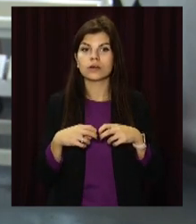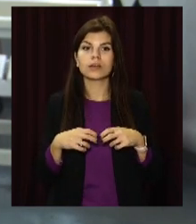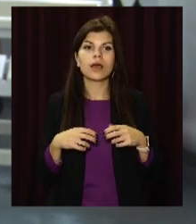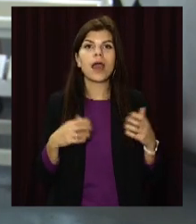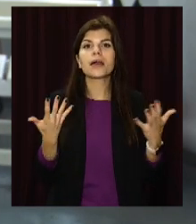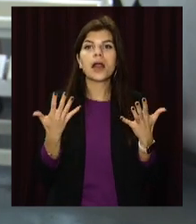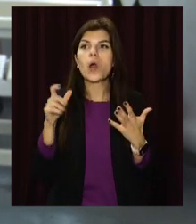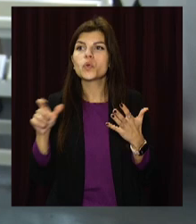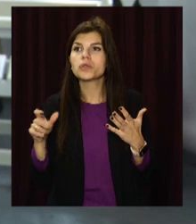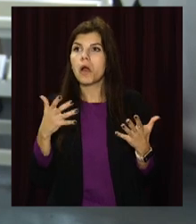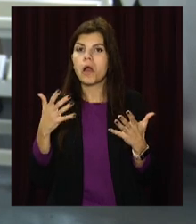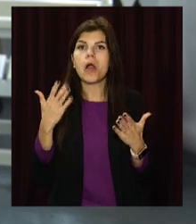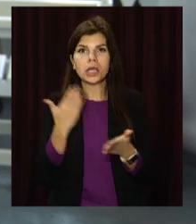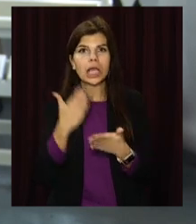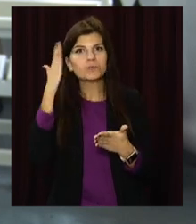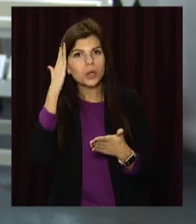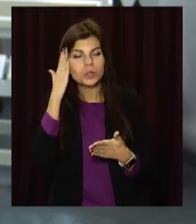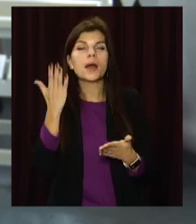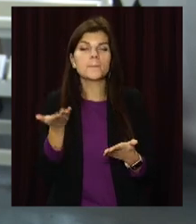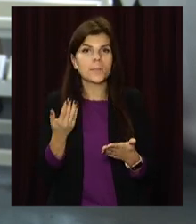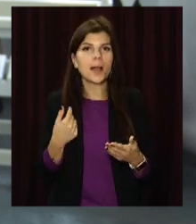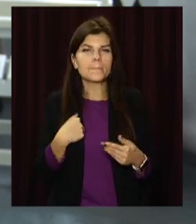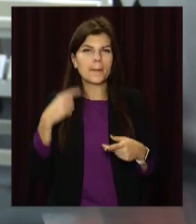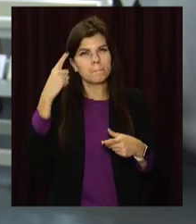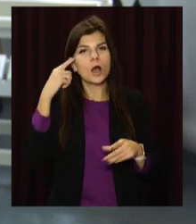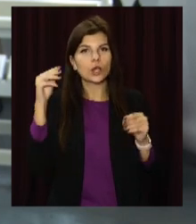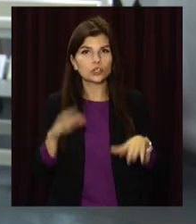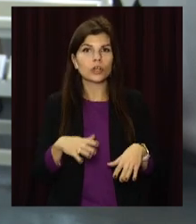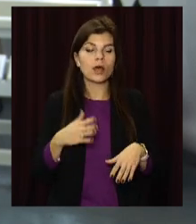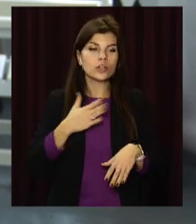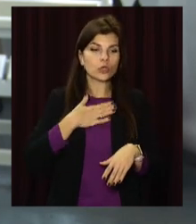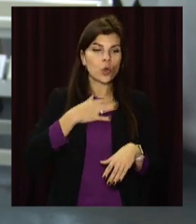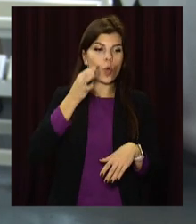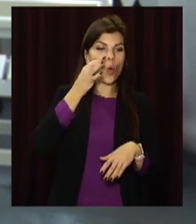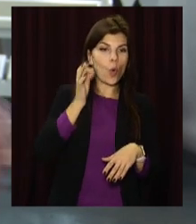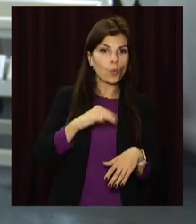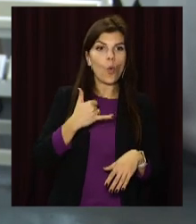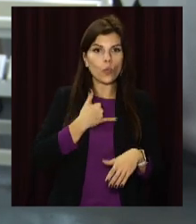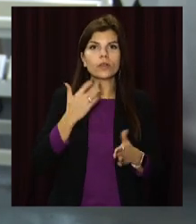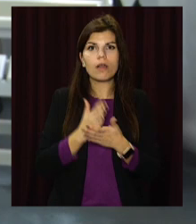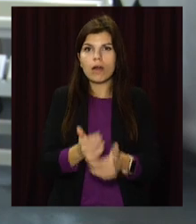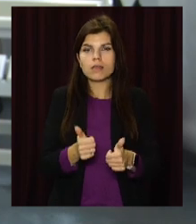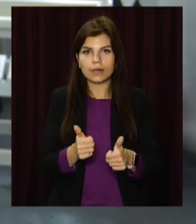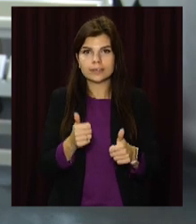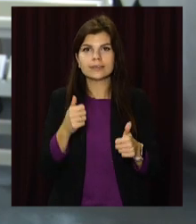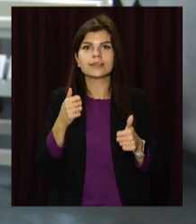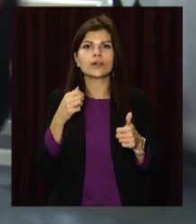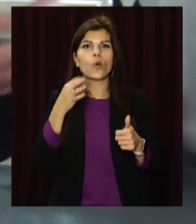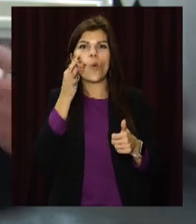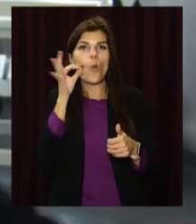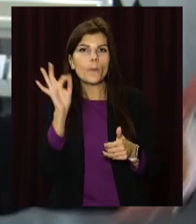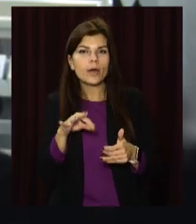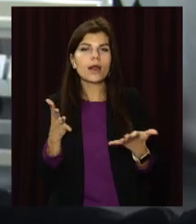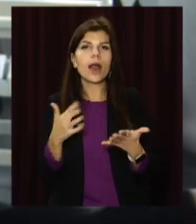ком'юніті місцеве і якось вирішили, що наші компетенції, в нас є такі класні компетенції та досвід, які